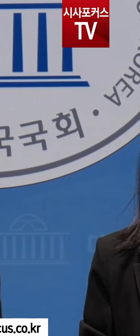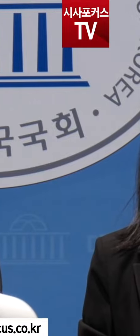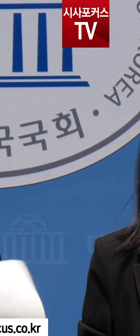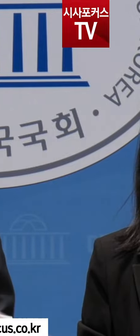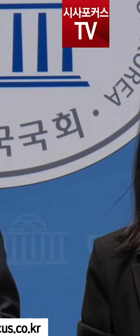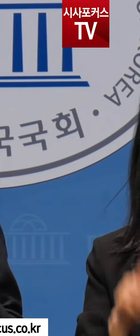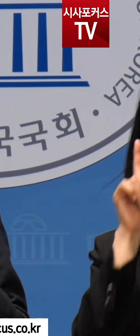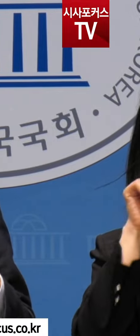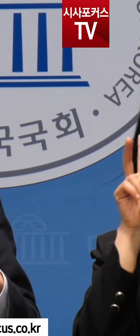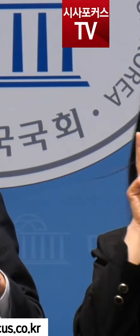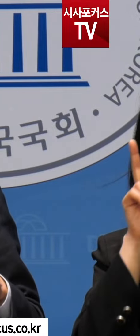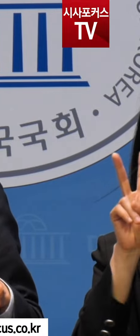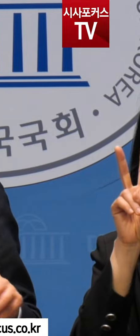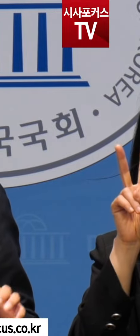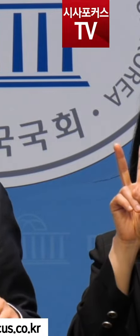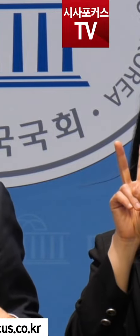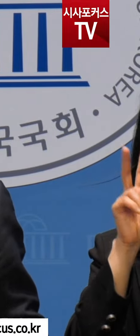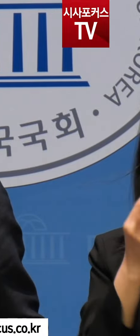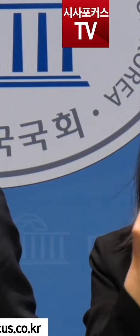모레